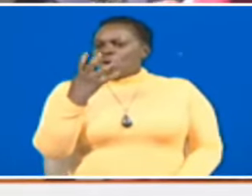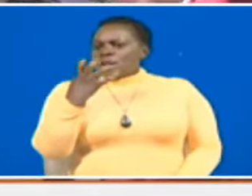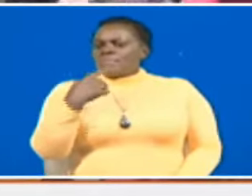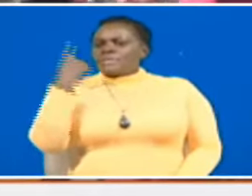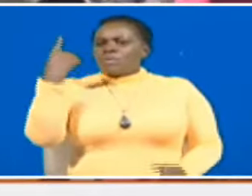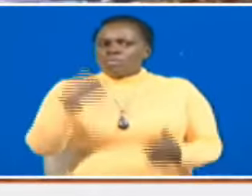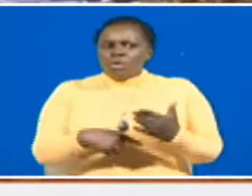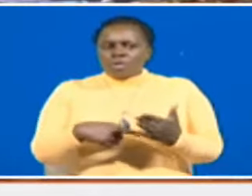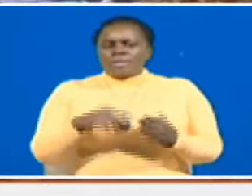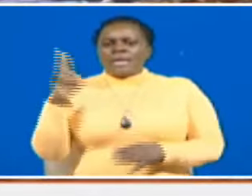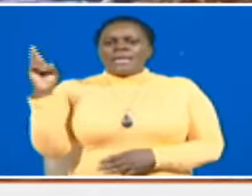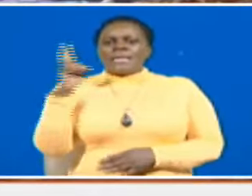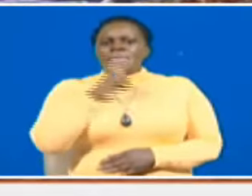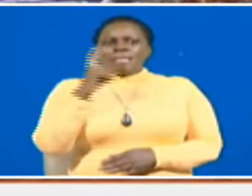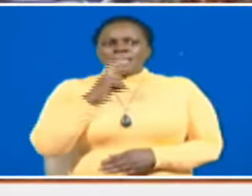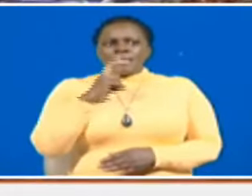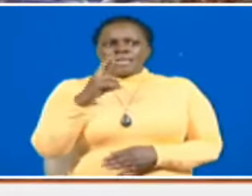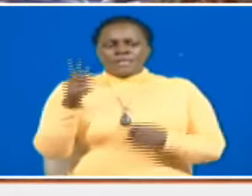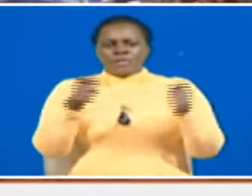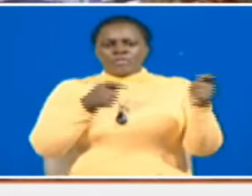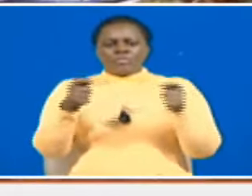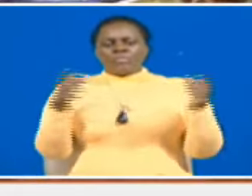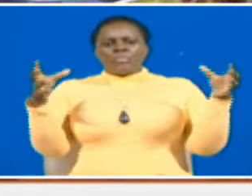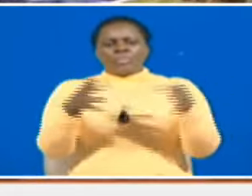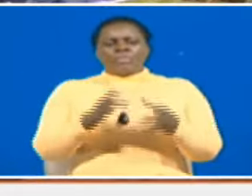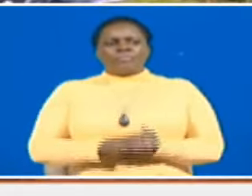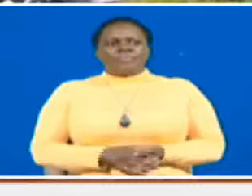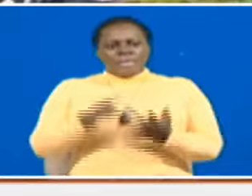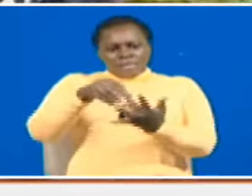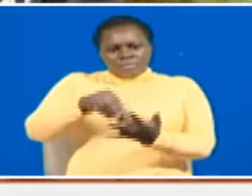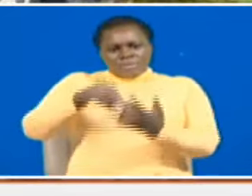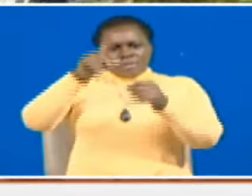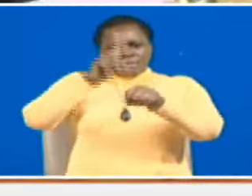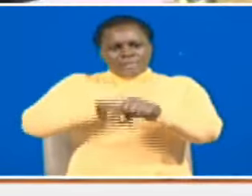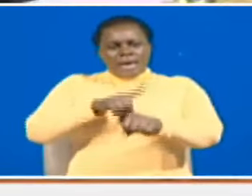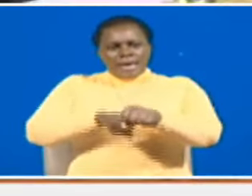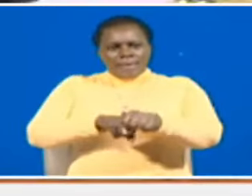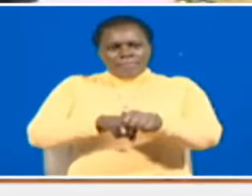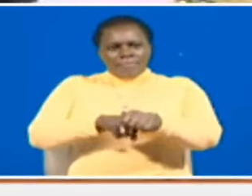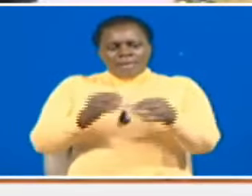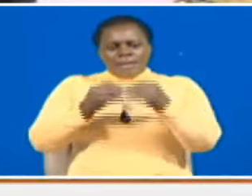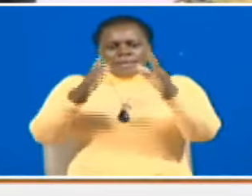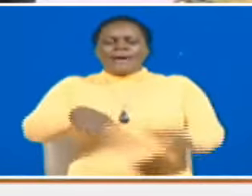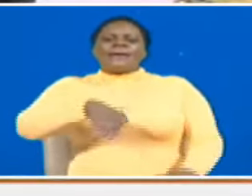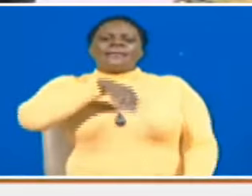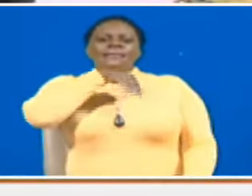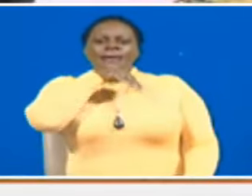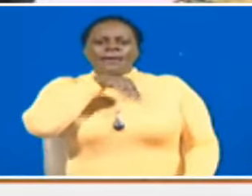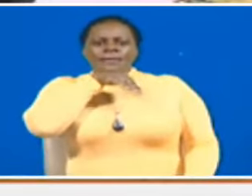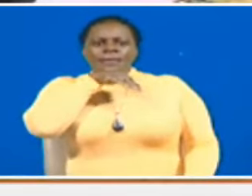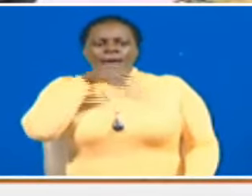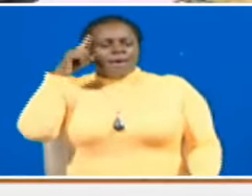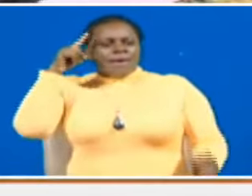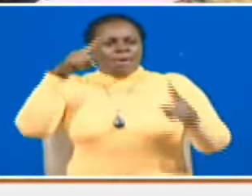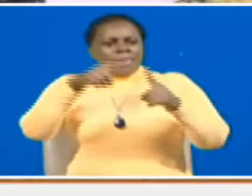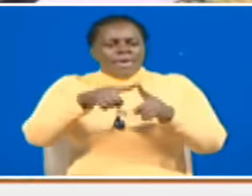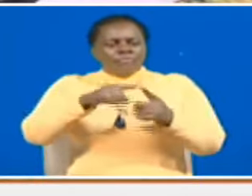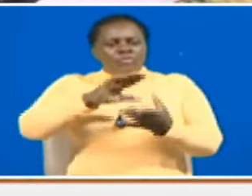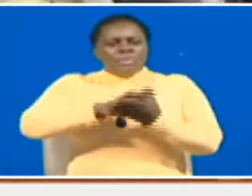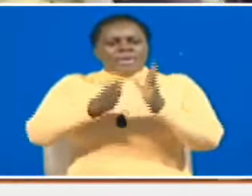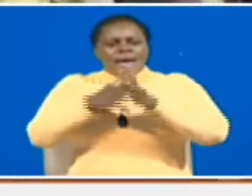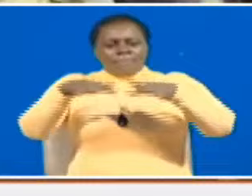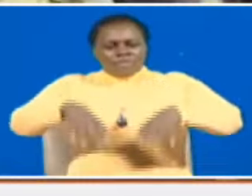wakidai zinahatarisha udhabiti wake, haswa wakati kiongozi wa chama hicho Raila Odinga akipania kuwa mwenyekiti